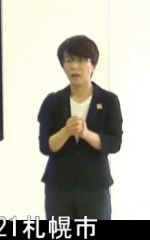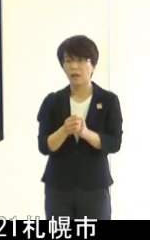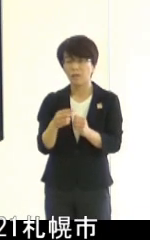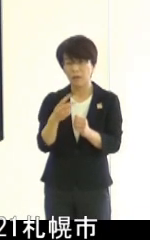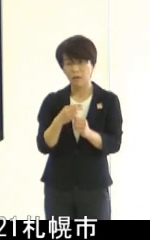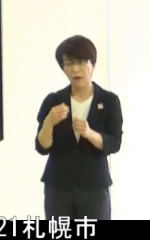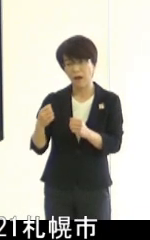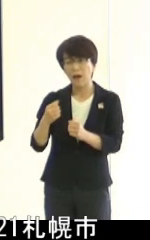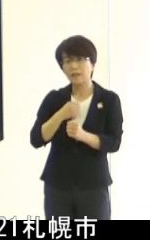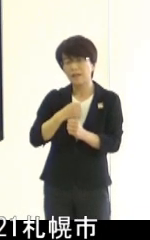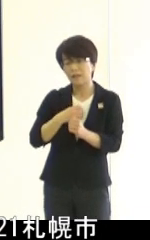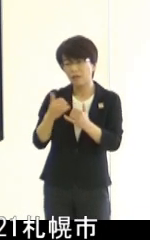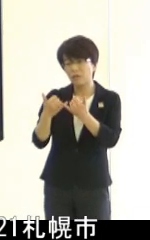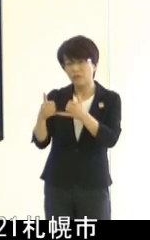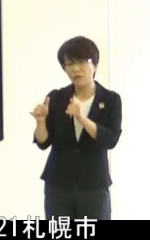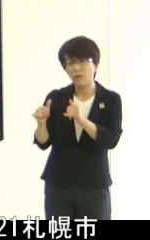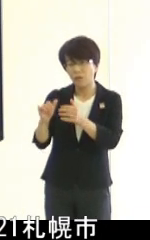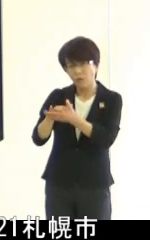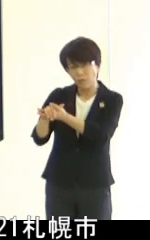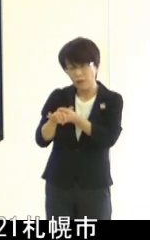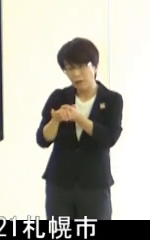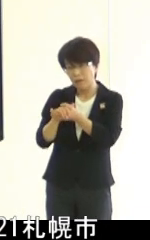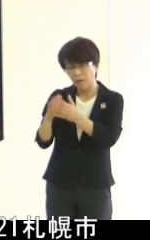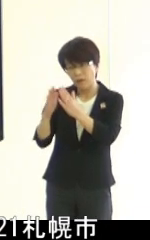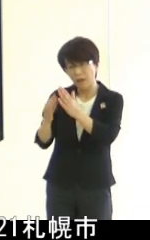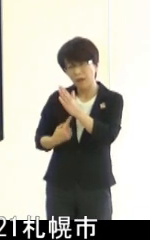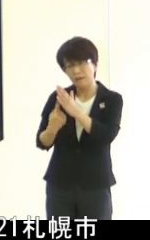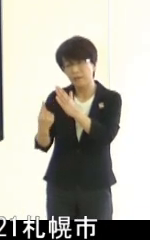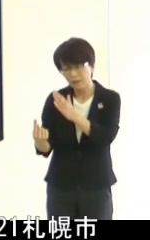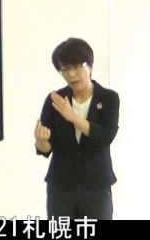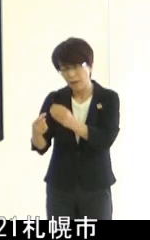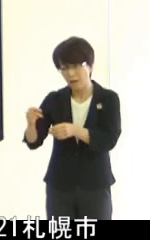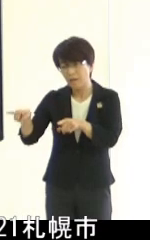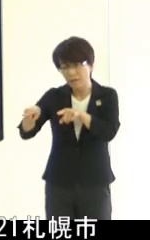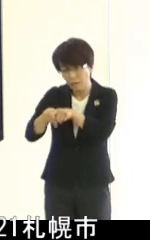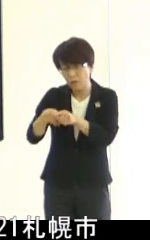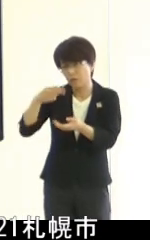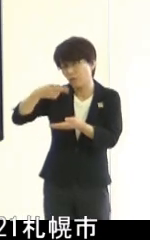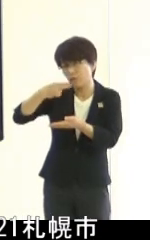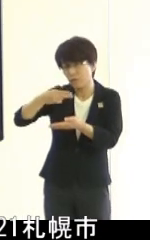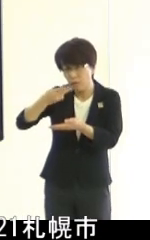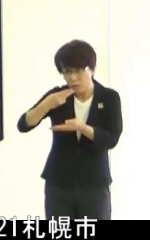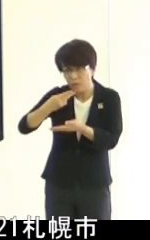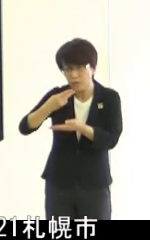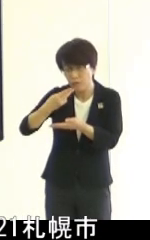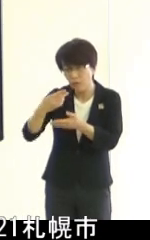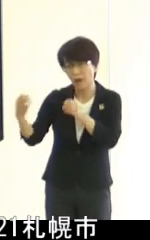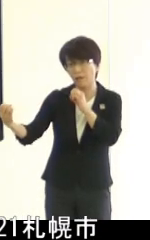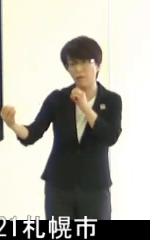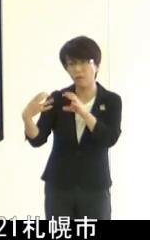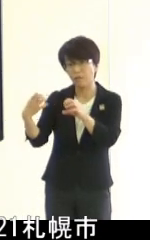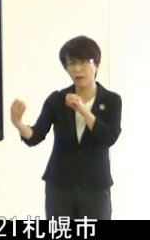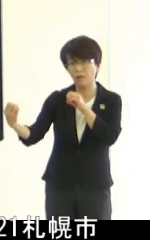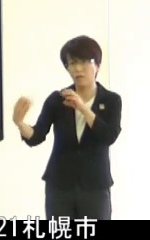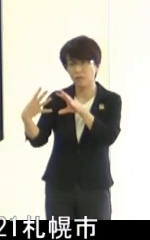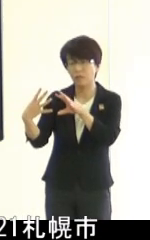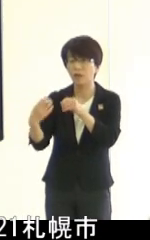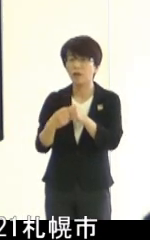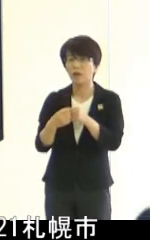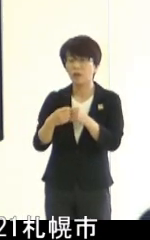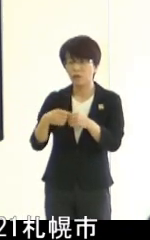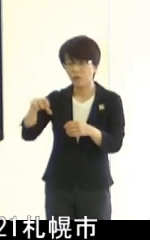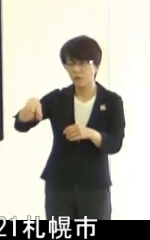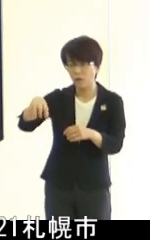知人宅を知り合いのところでですねえまあ食事をするとか会懇談をするとまあこういったところ